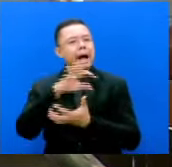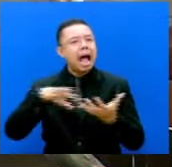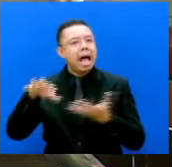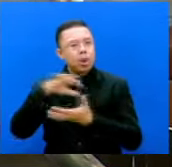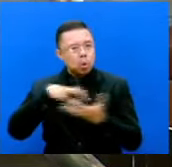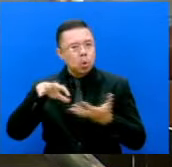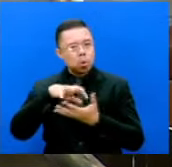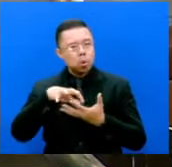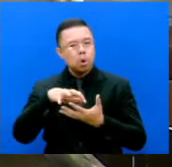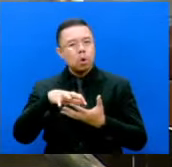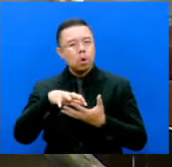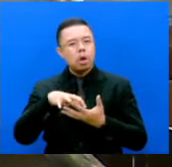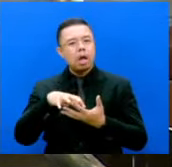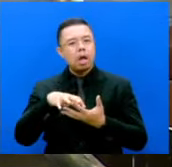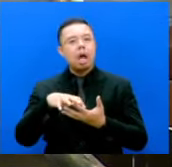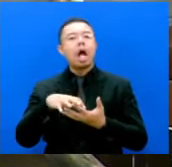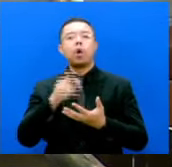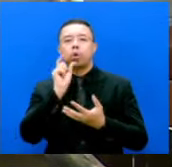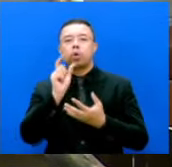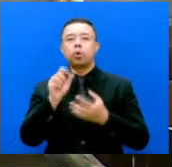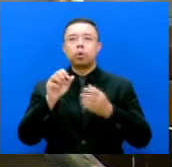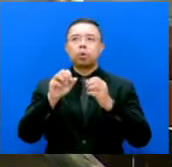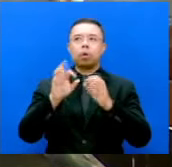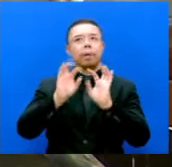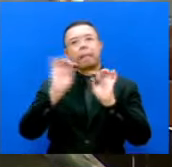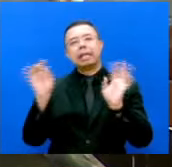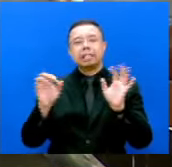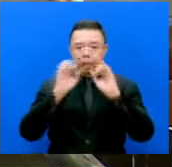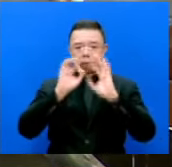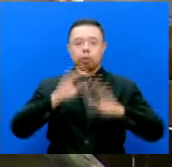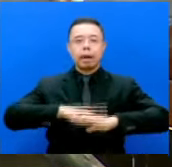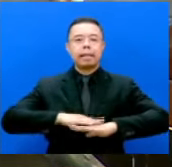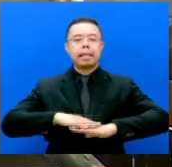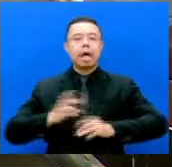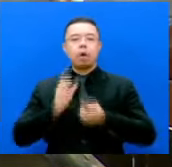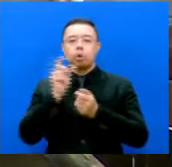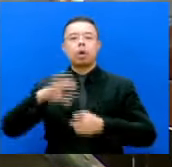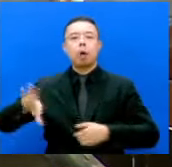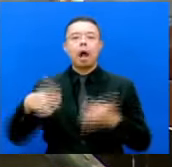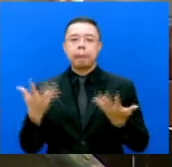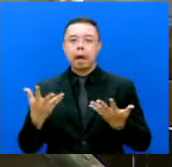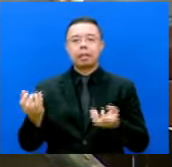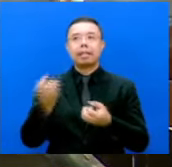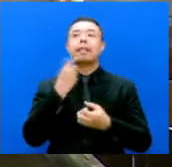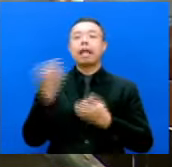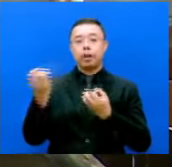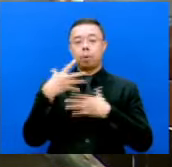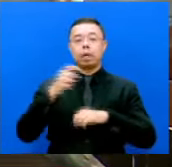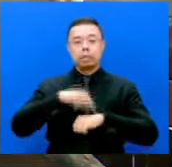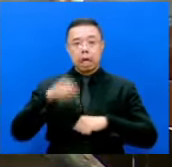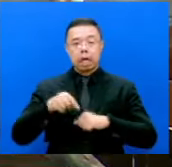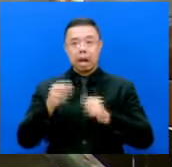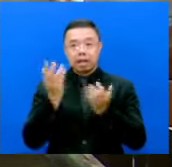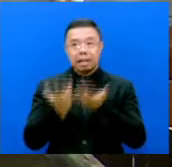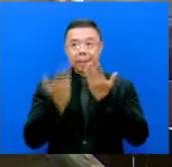yang betul-betul Anda rasakan atas pemberitaan ini? Mungkin kepada keluarga Pak Rudiana juga. Betul. Kaitan dengan informasi yang beredar sekarang di media